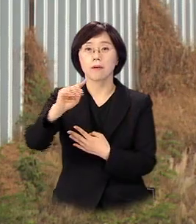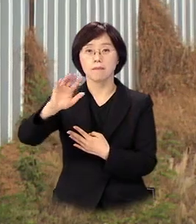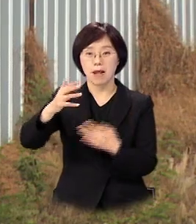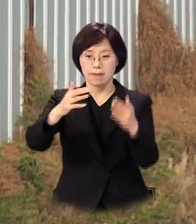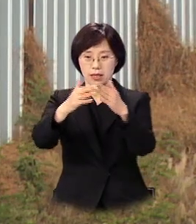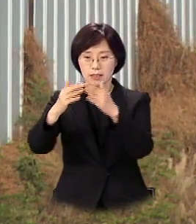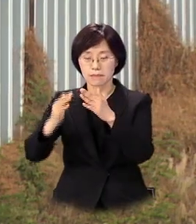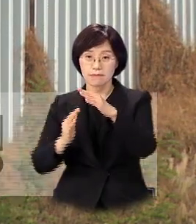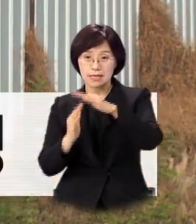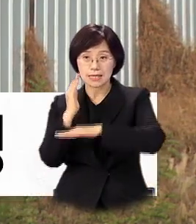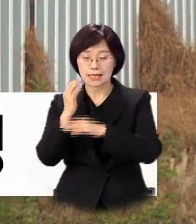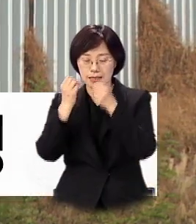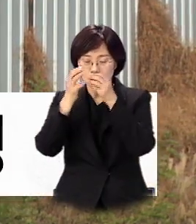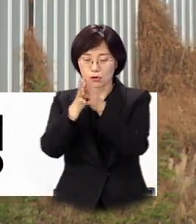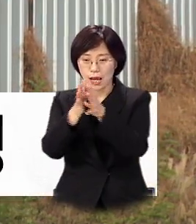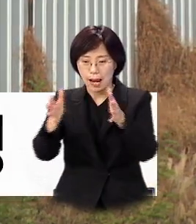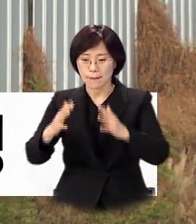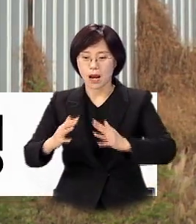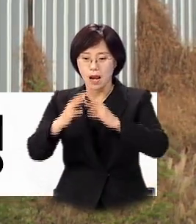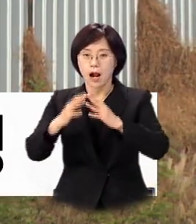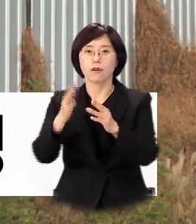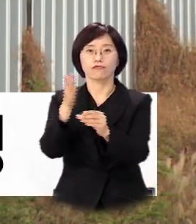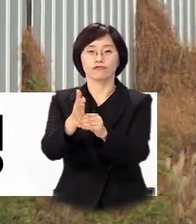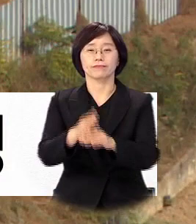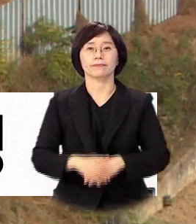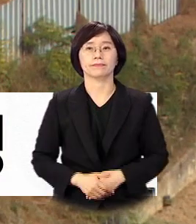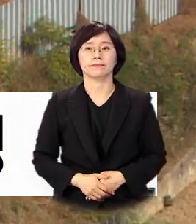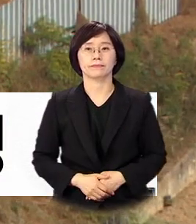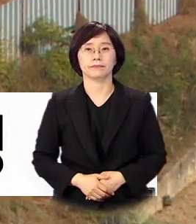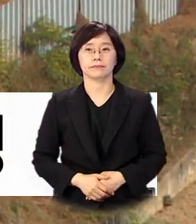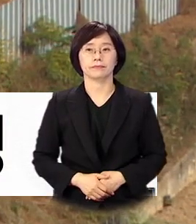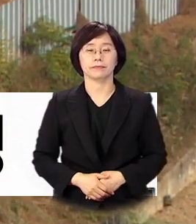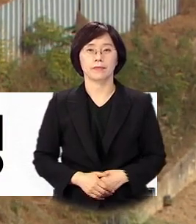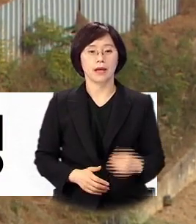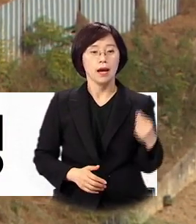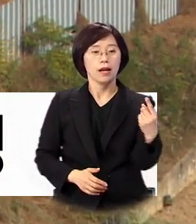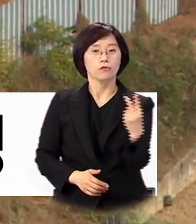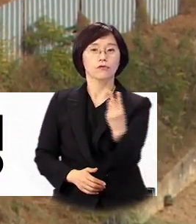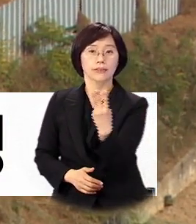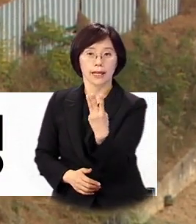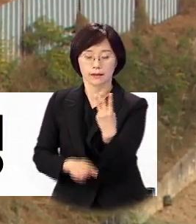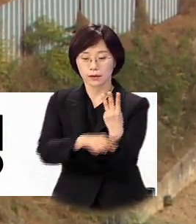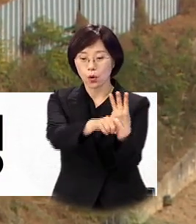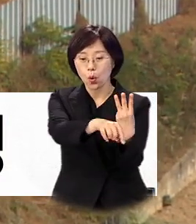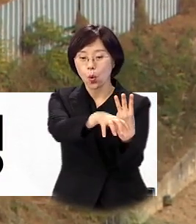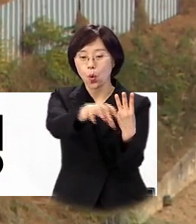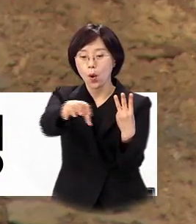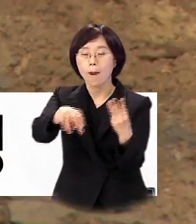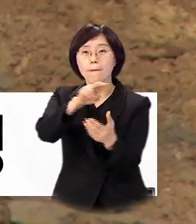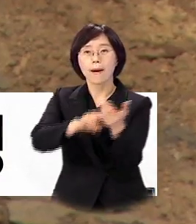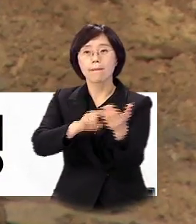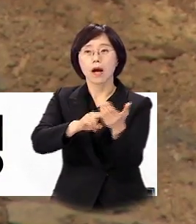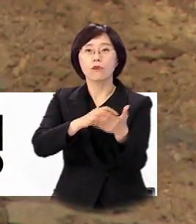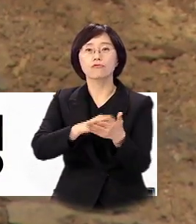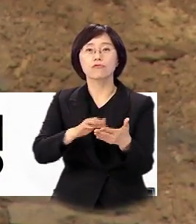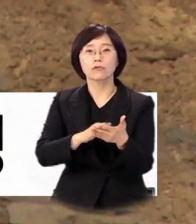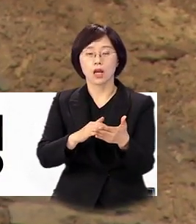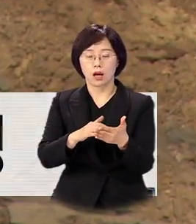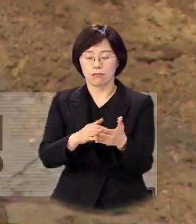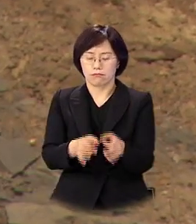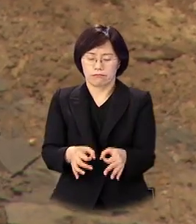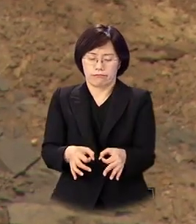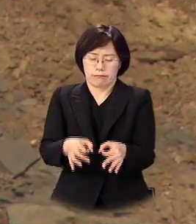1,800 가구가 넘는 신규 아파트가 공사 중입니다. 이들 3개 신규 아파트의 거래량은 부동산